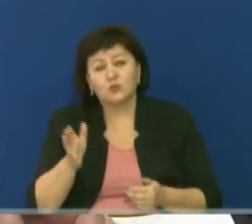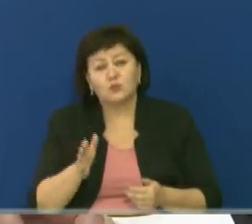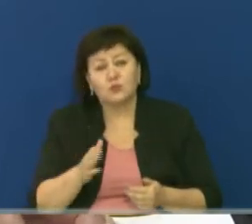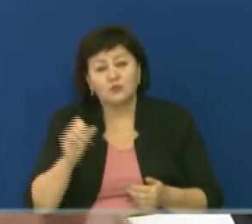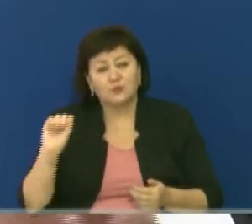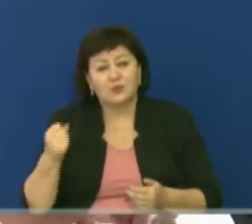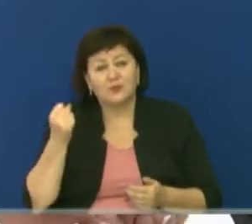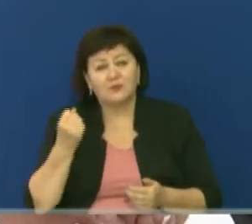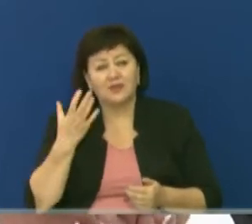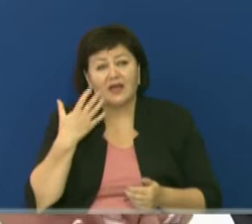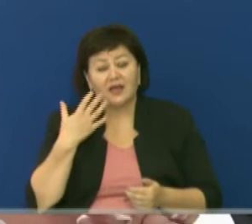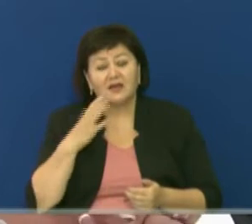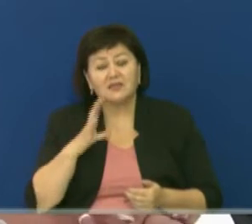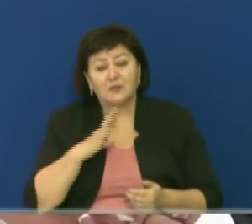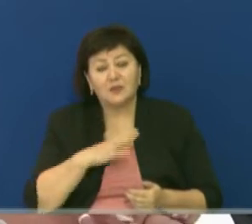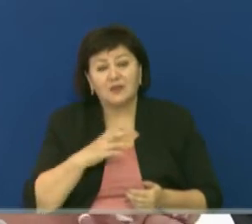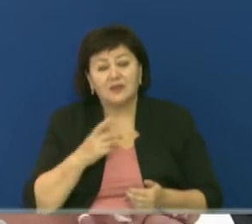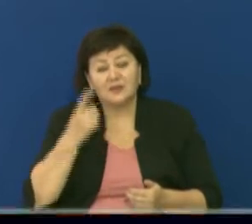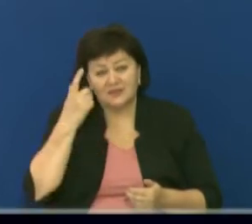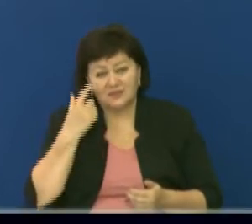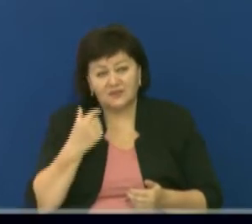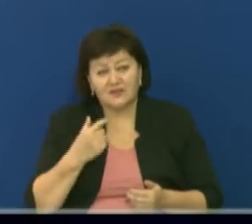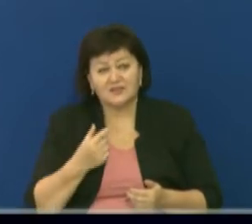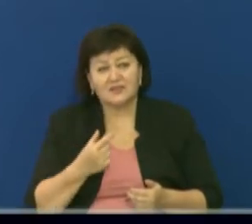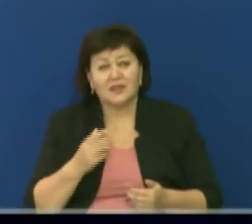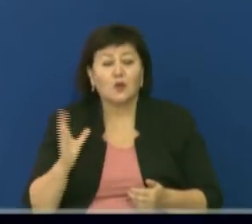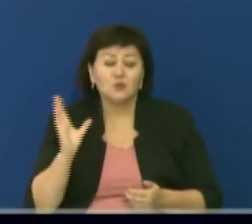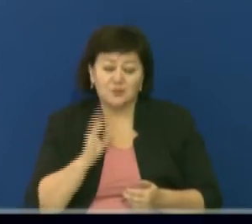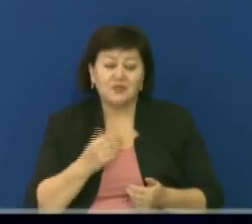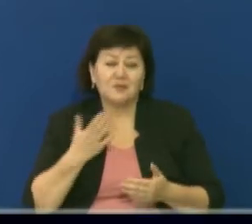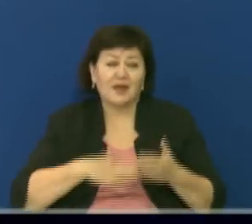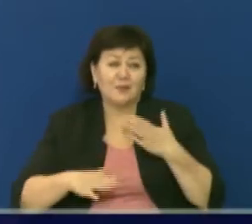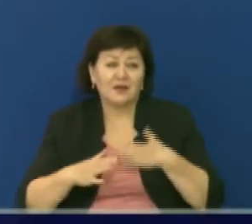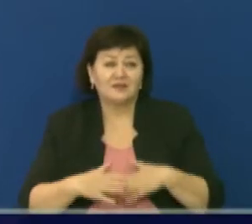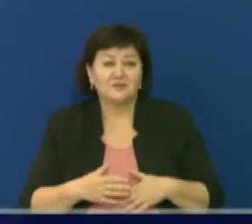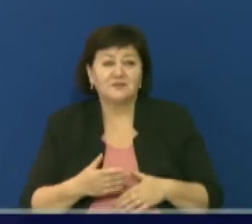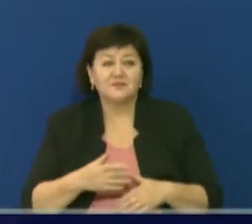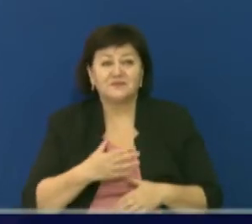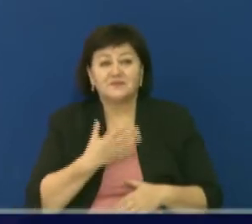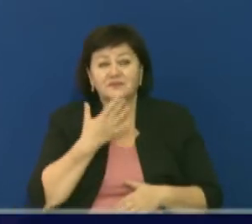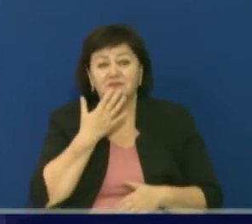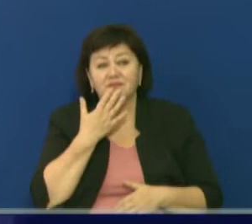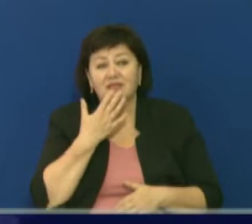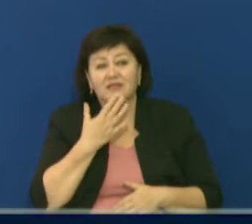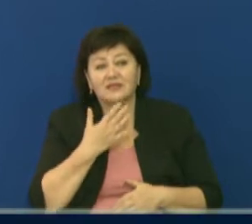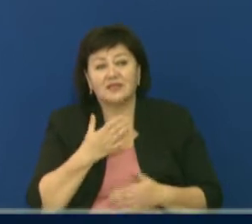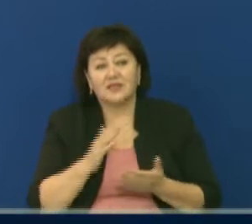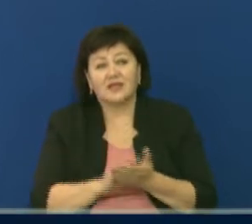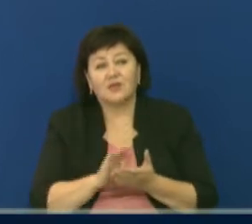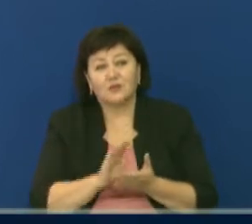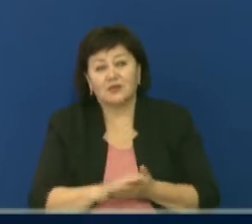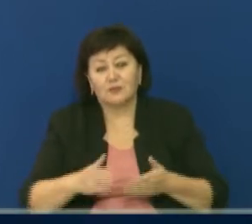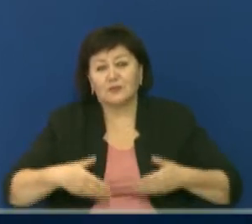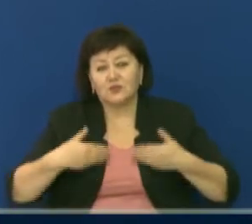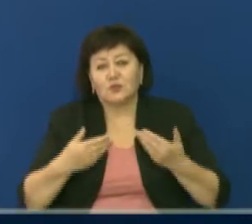конкурса. Когда стали известны результаты, мы все обрадовались. В этом году на национальную премию поступило более 340 заявок,